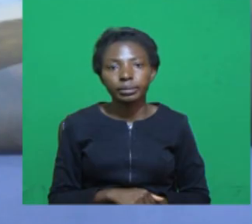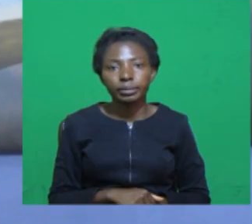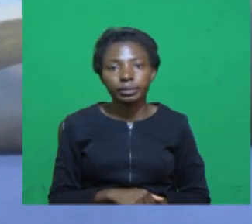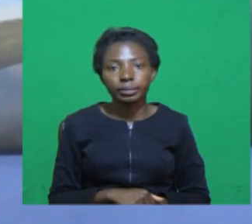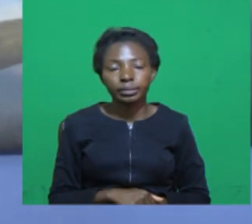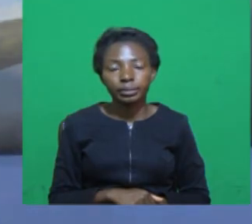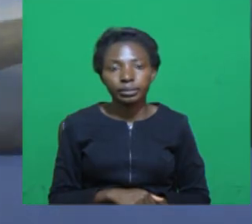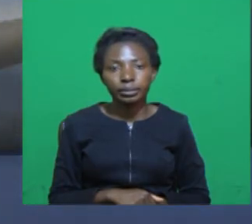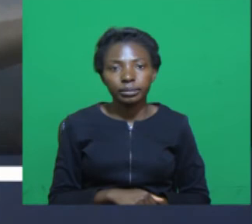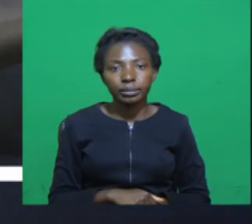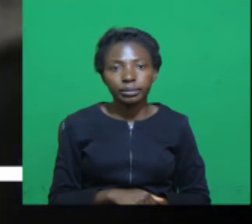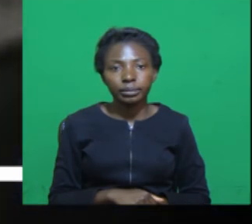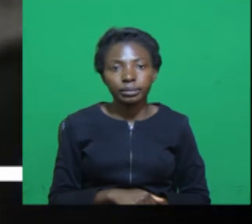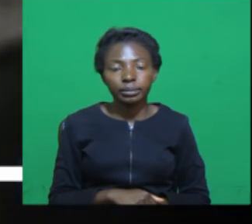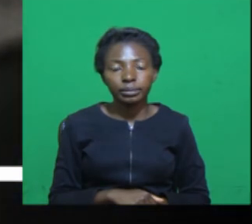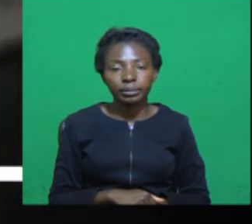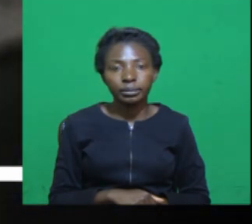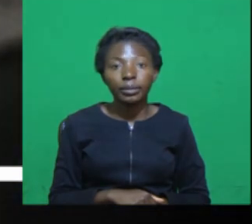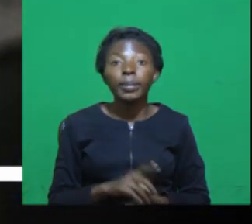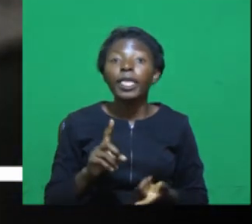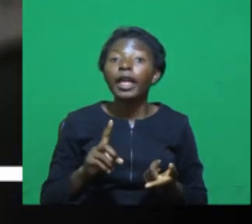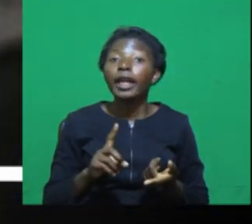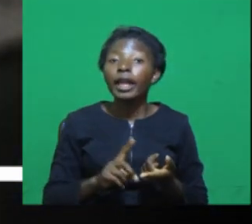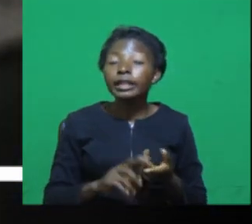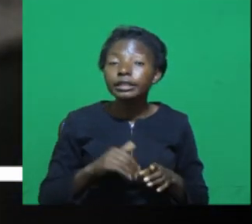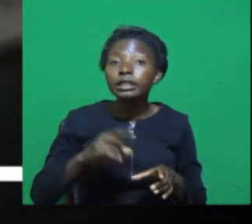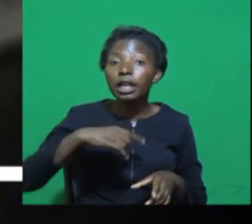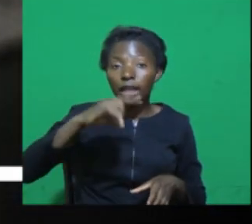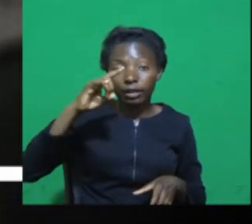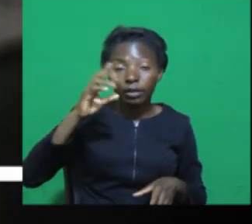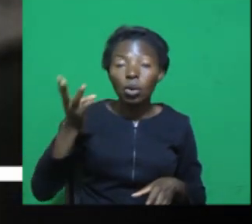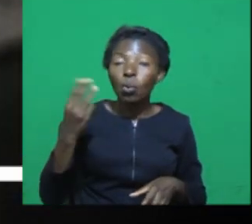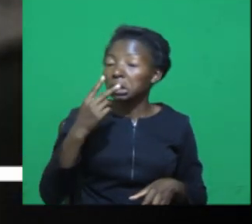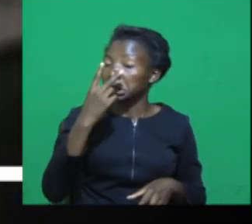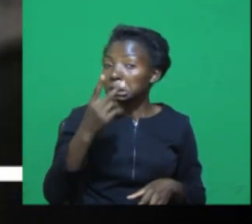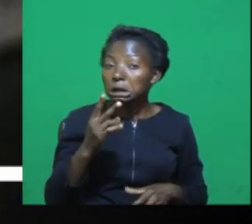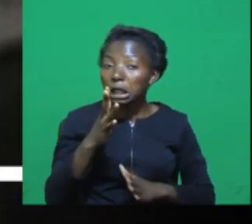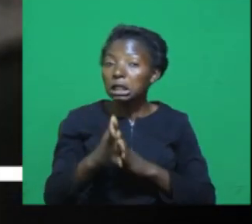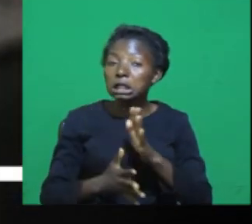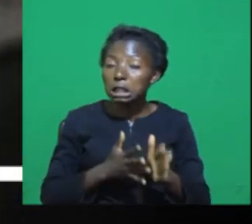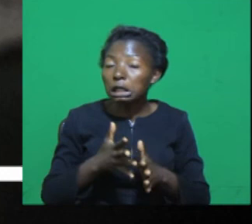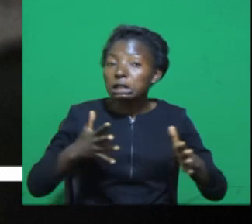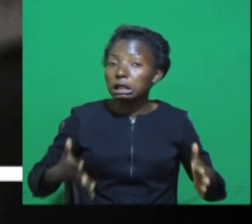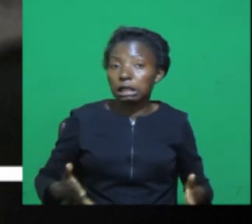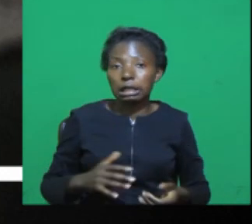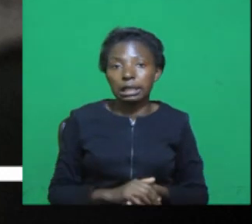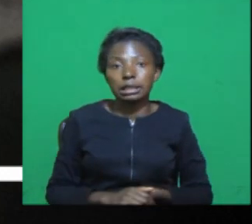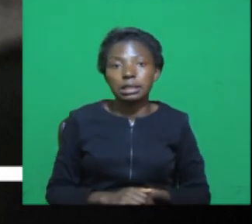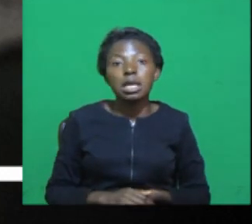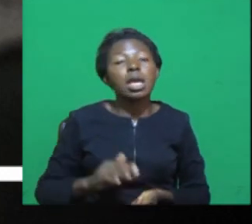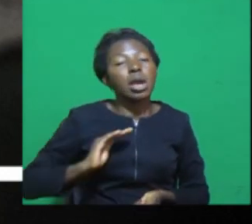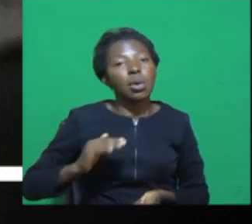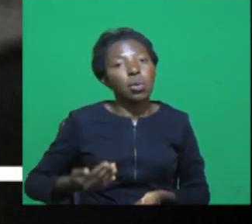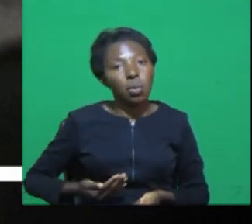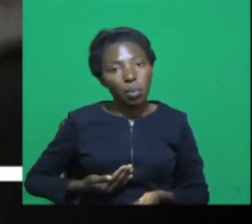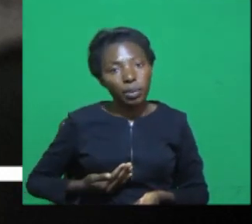chapter 12 verse 1. Zvino kudenga kwakaonekwa chiratidzo chikuru ichi: